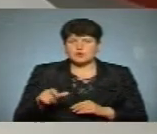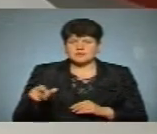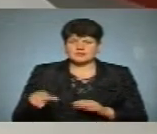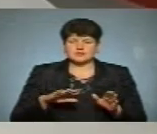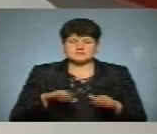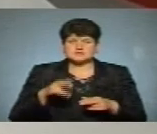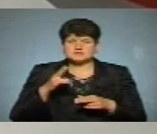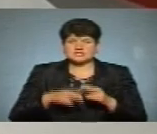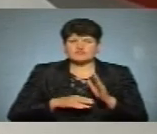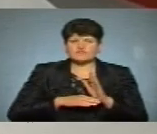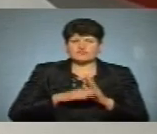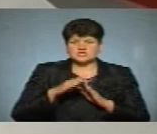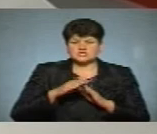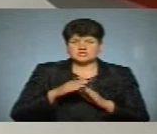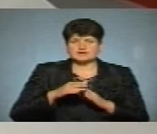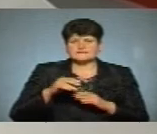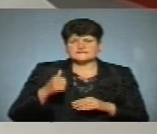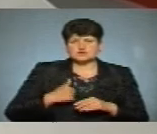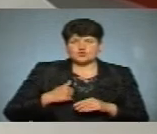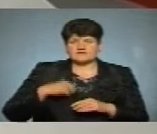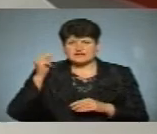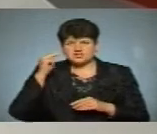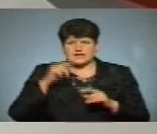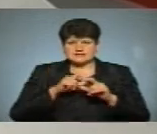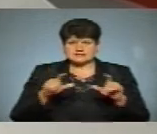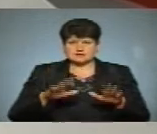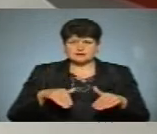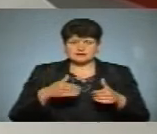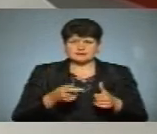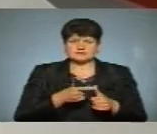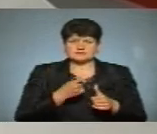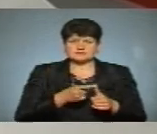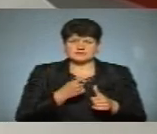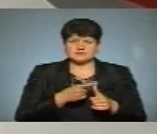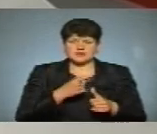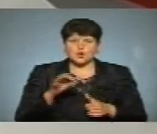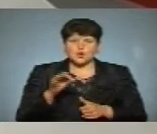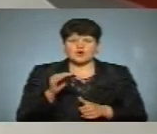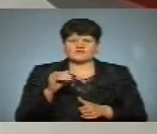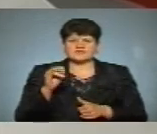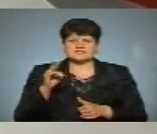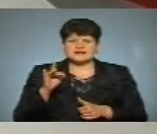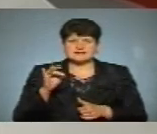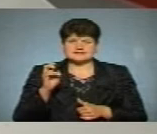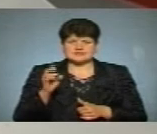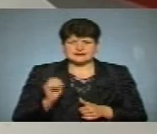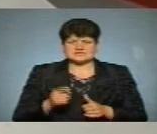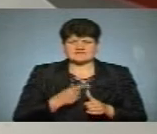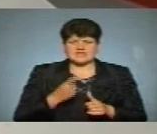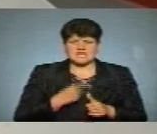після закінчення вищих військових навчальних закладах присвоєно військове, офіцерське або спеціальне